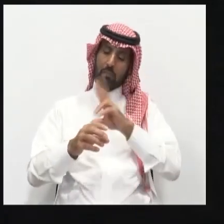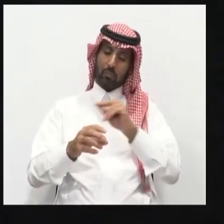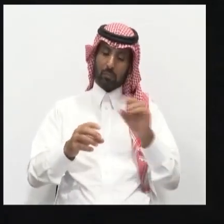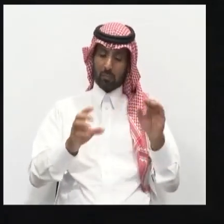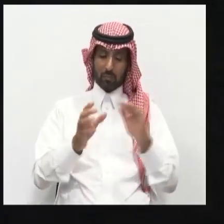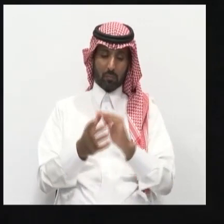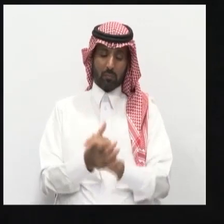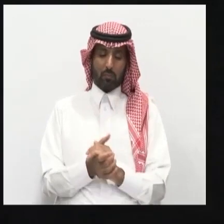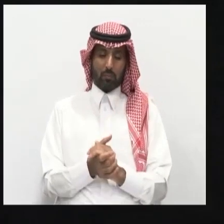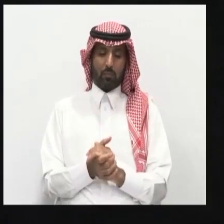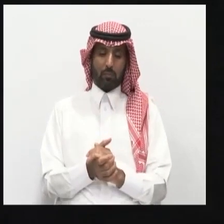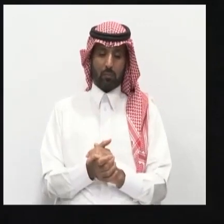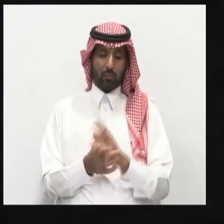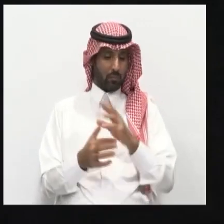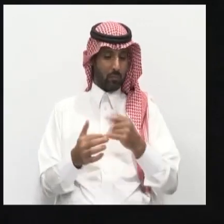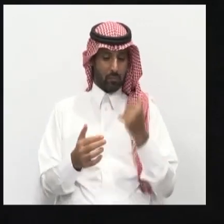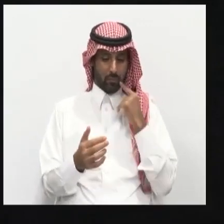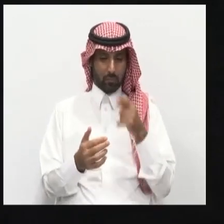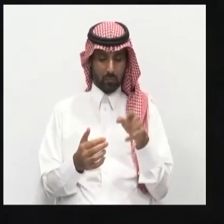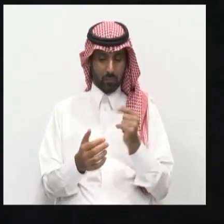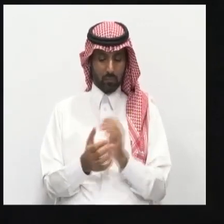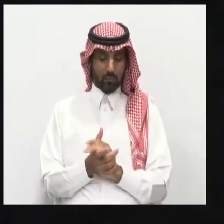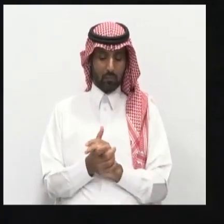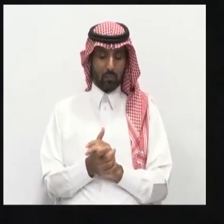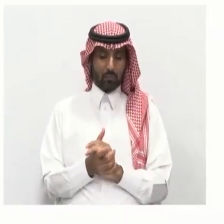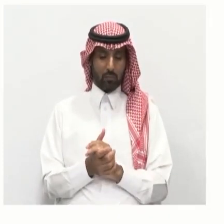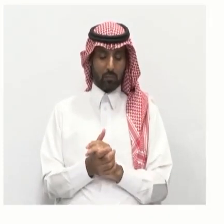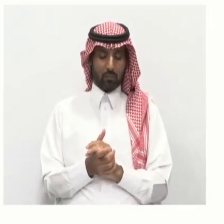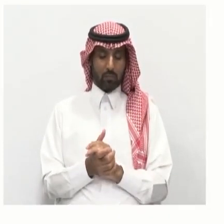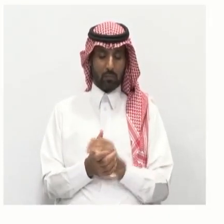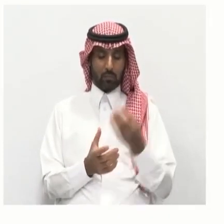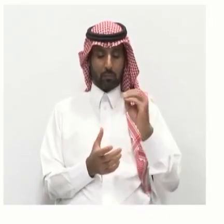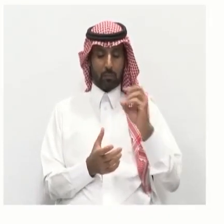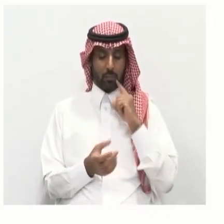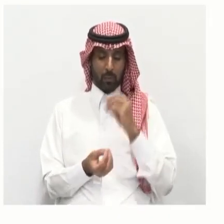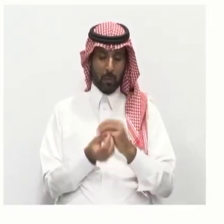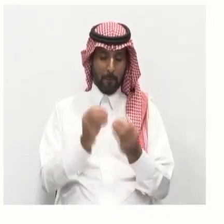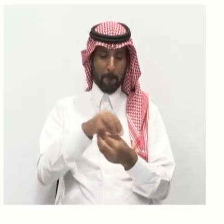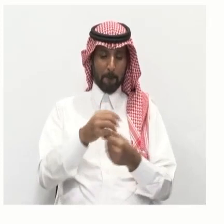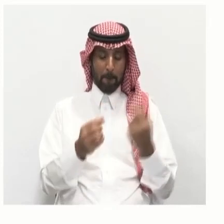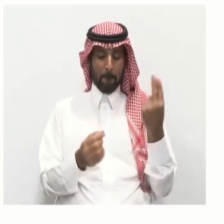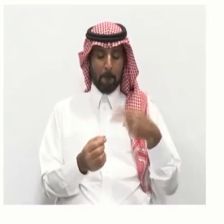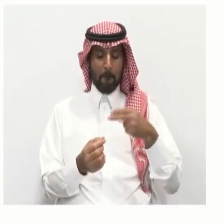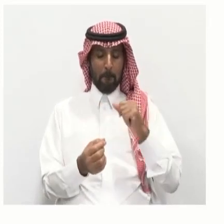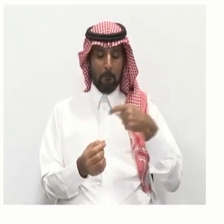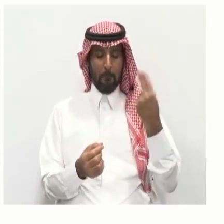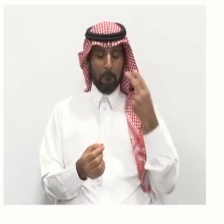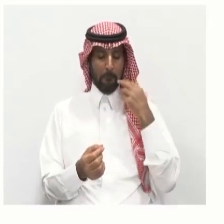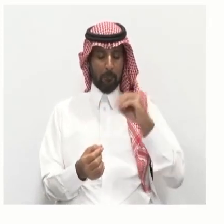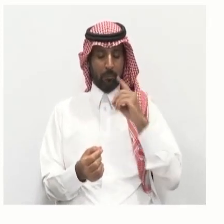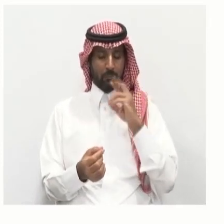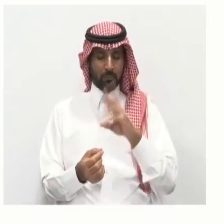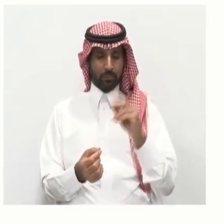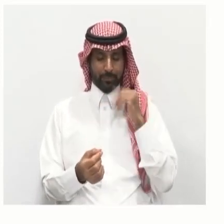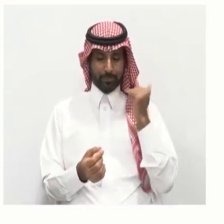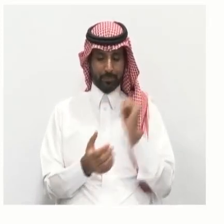الى ذلك لابد ان الناتج يكون صحيح يعني هنا لو حطينا الس2 بدل ال2 و2 بدل الس2